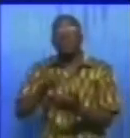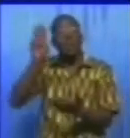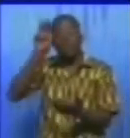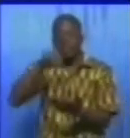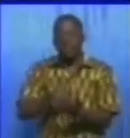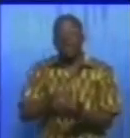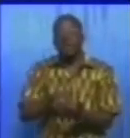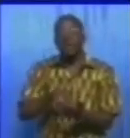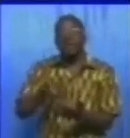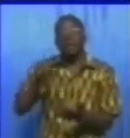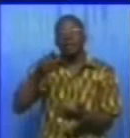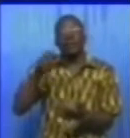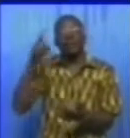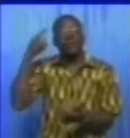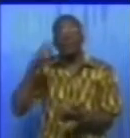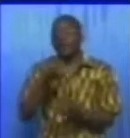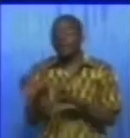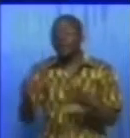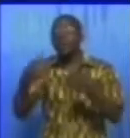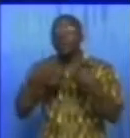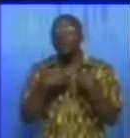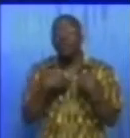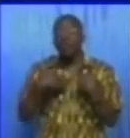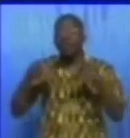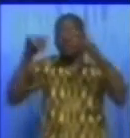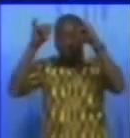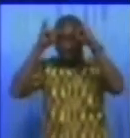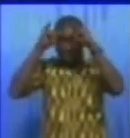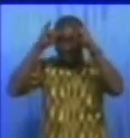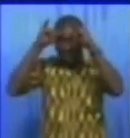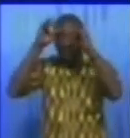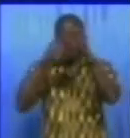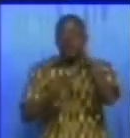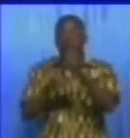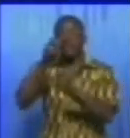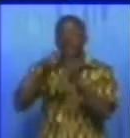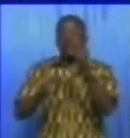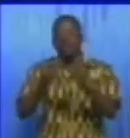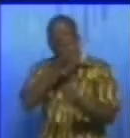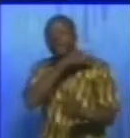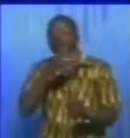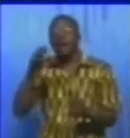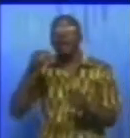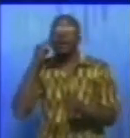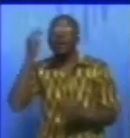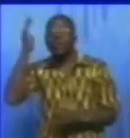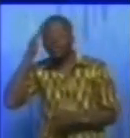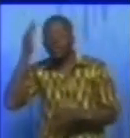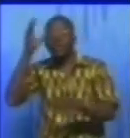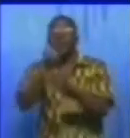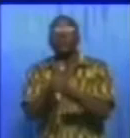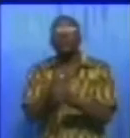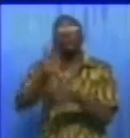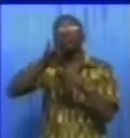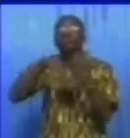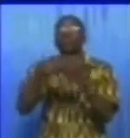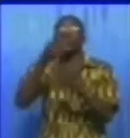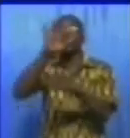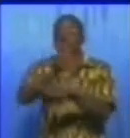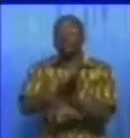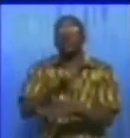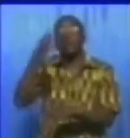20 000 qui ont des vaches laitières à domicile qu'elles recueillent tous les soirs